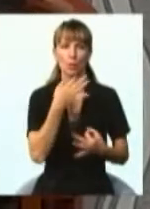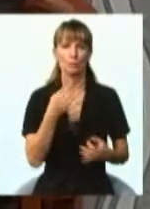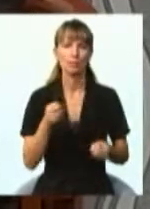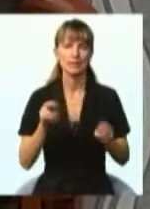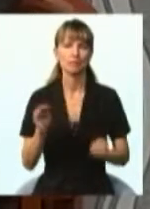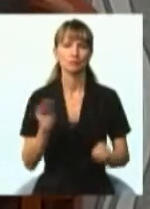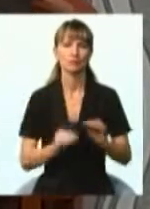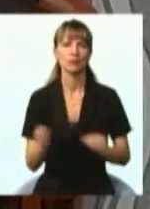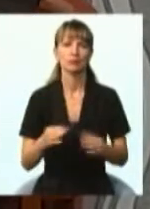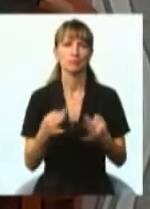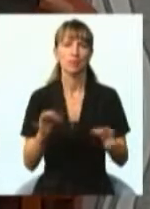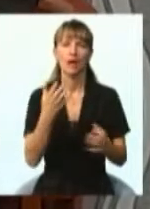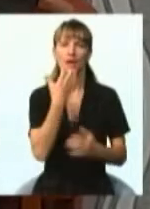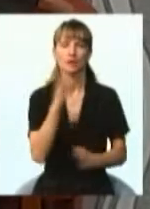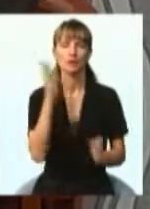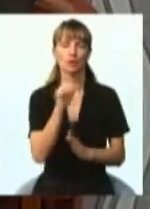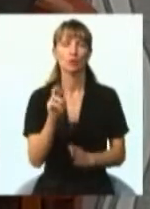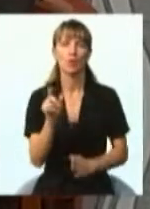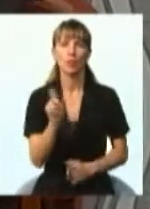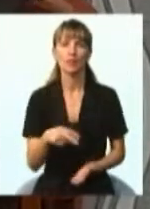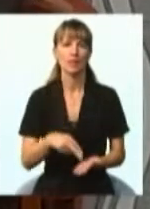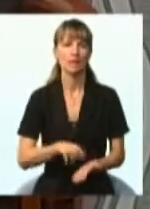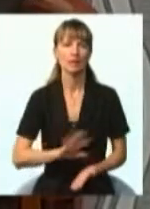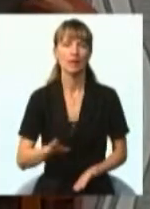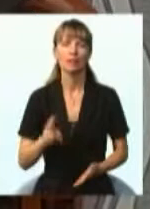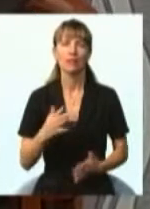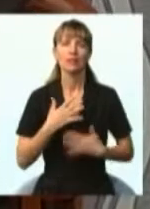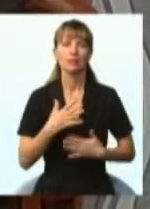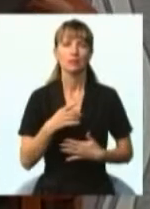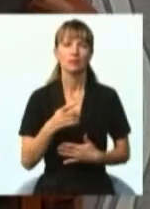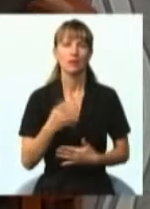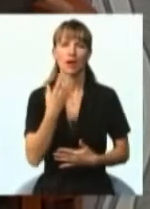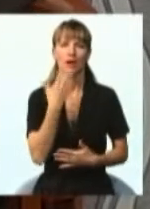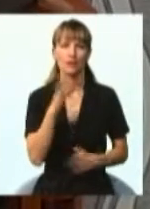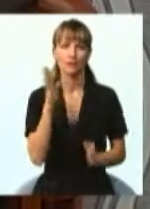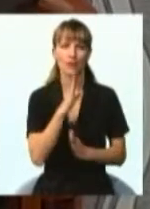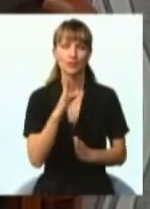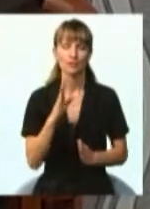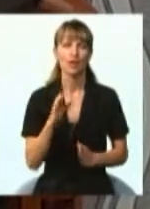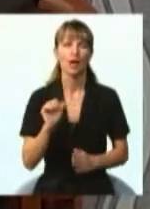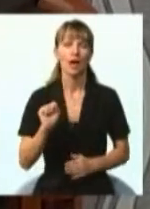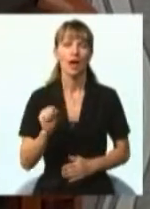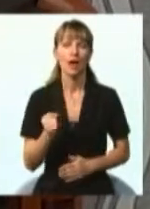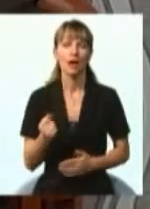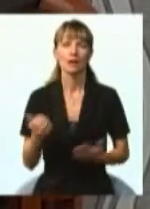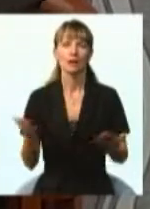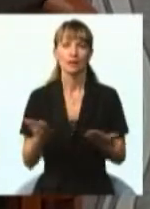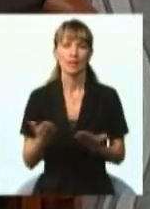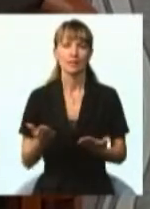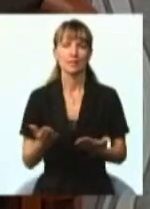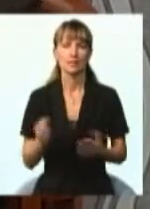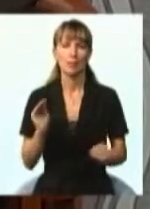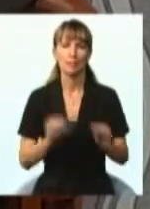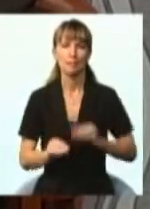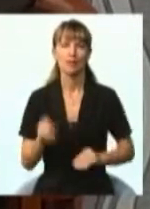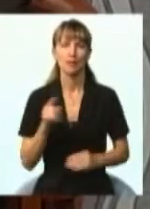пристрої, які пускають гаряче повітря, щоб людина не стояла, не хекала туди своїм потоком гарячого повітря, а от якісь все ж таки